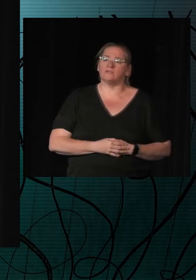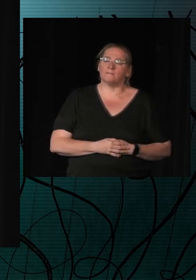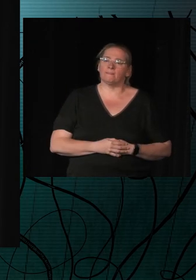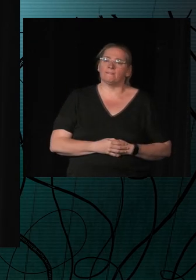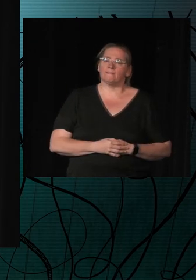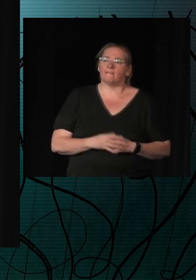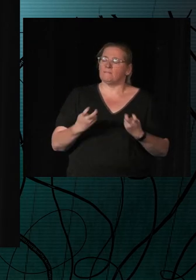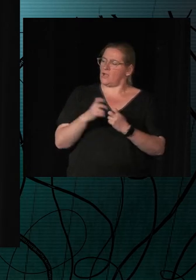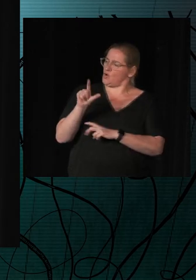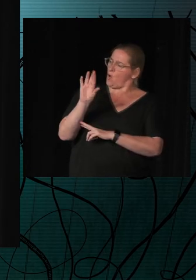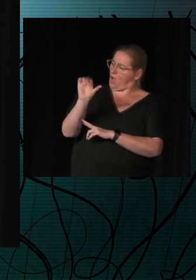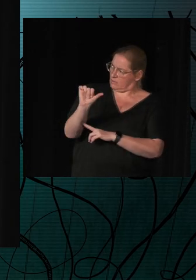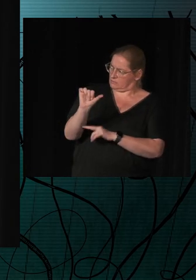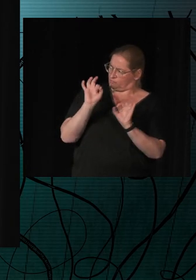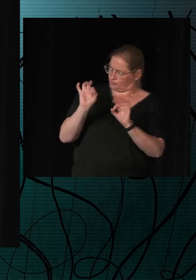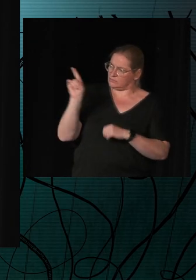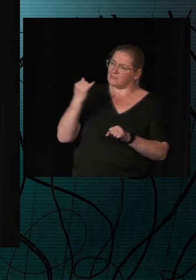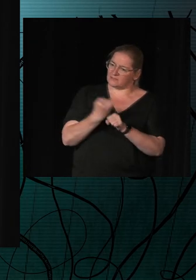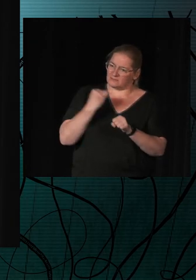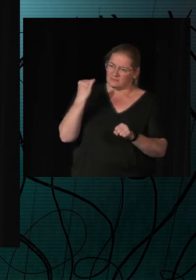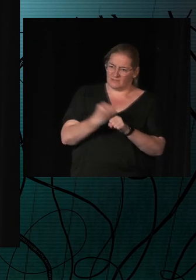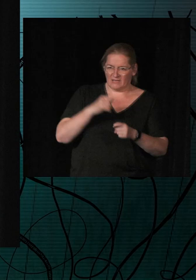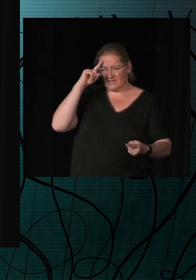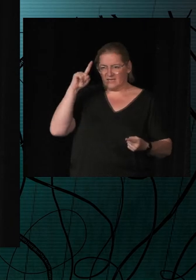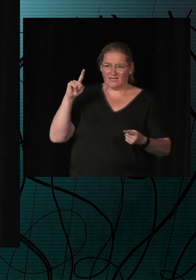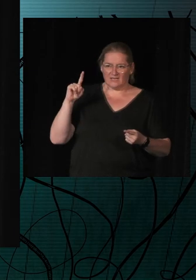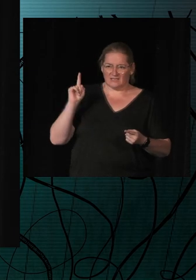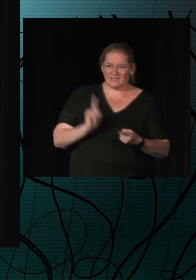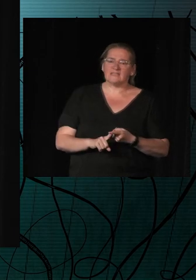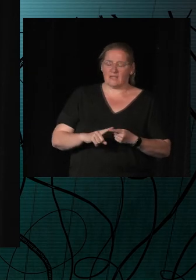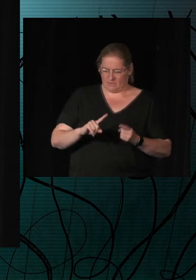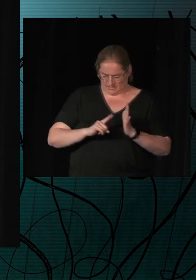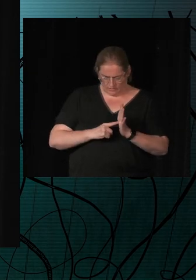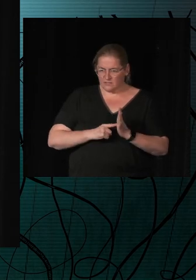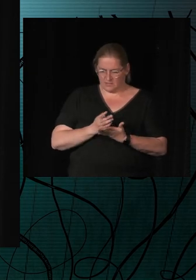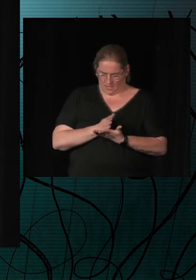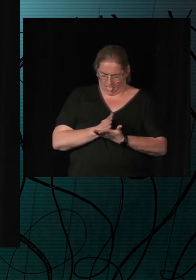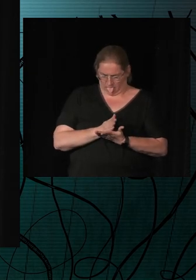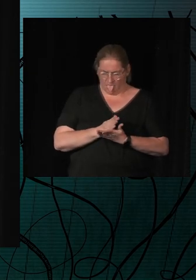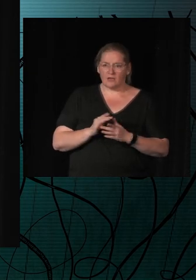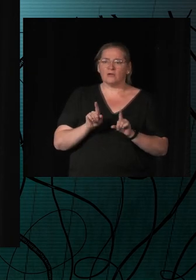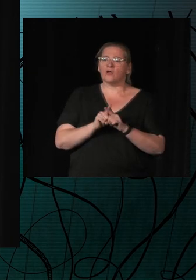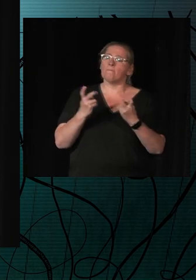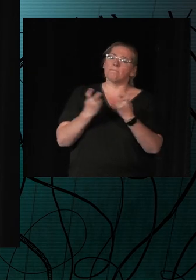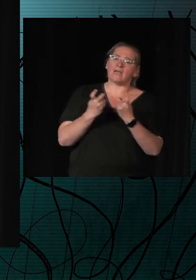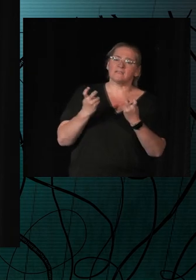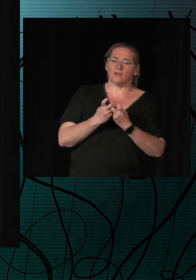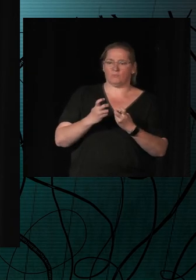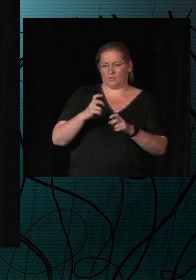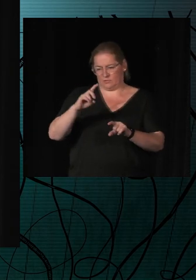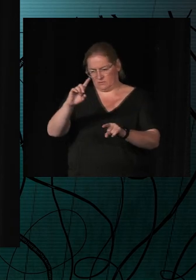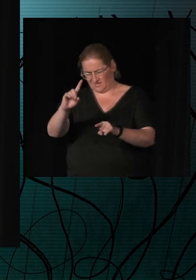euh Laura qui a justement travaillé sur l'idée du vassement identitaire qui renvoie au concept de l'inquiétante étrangeté appliqué au domaine de